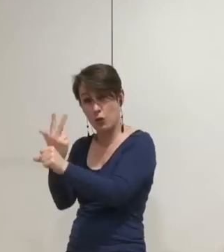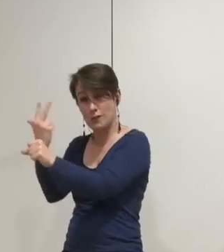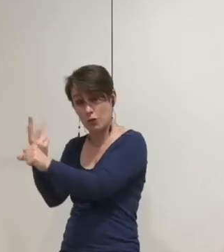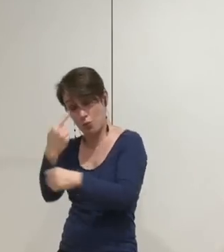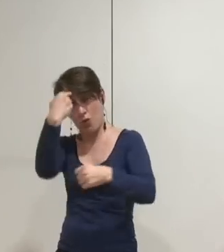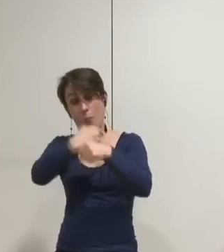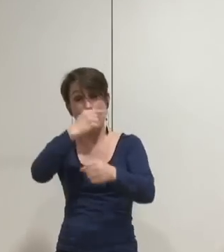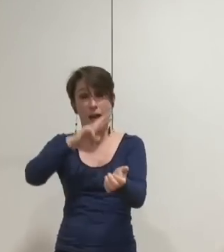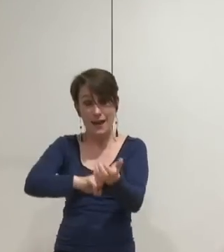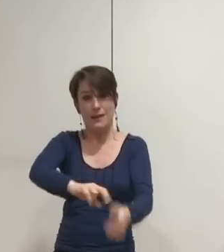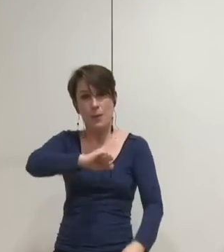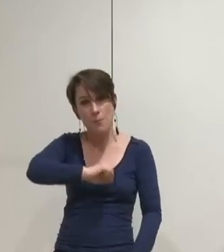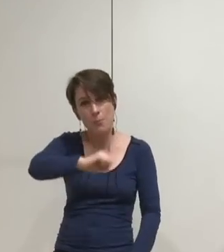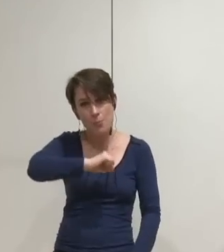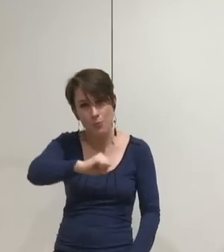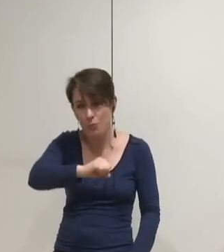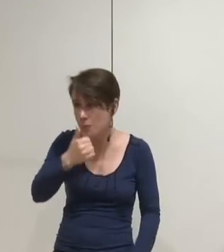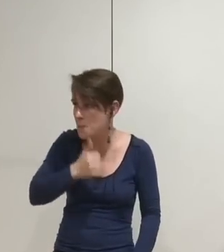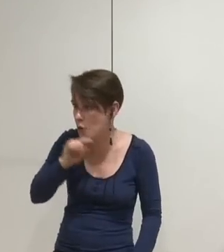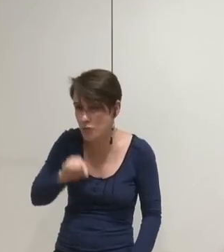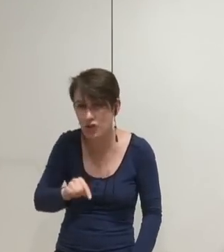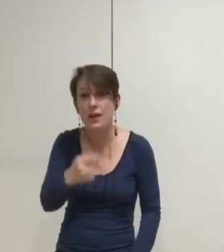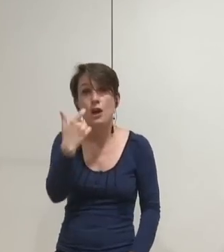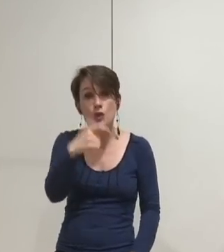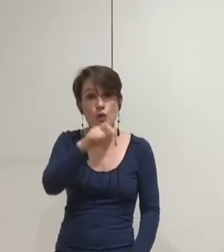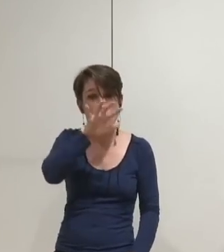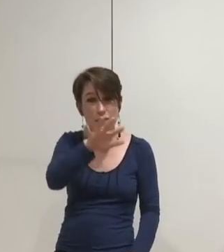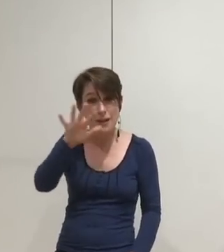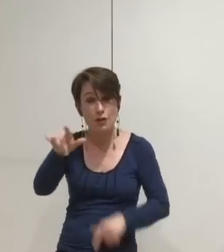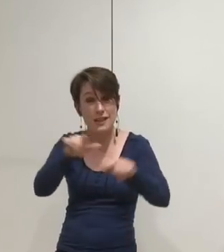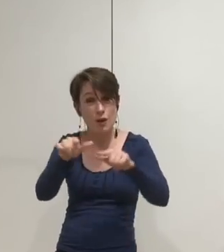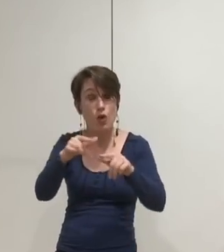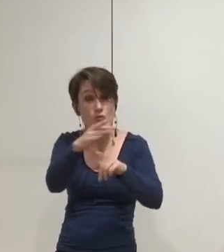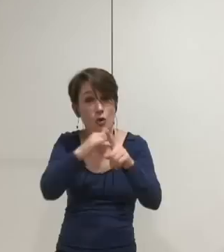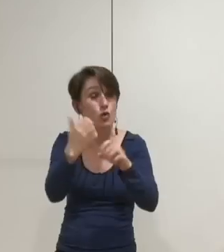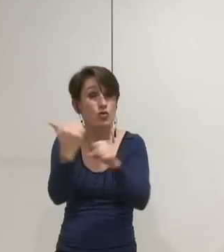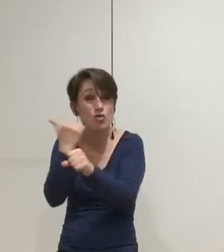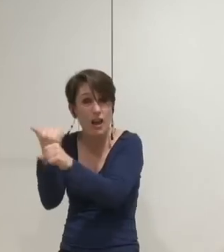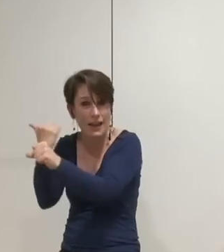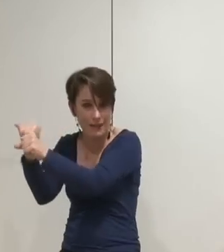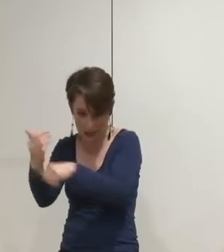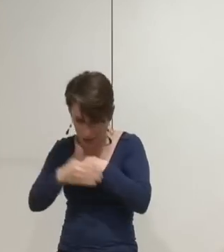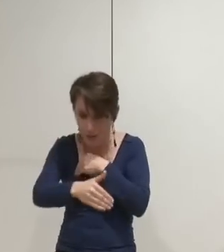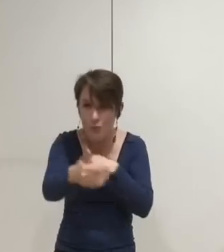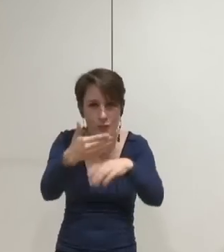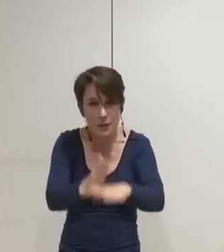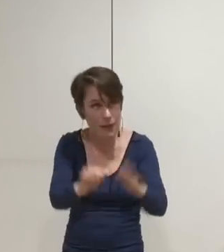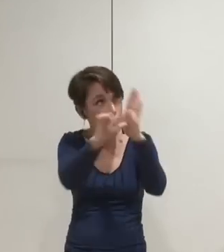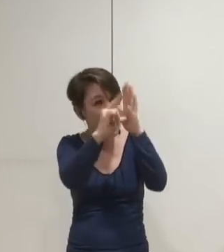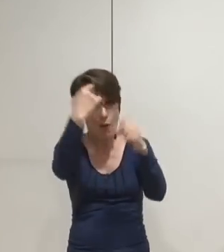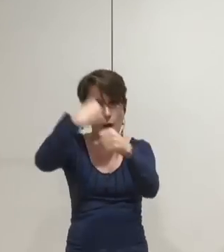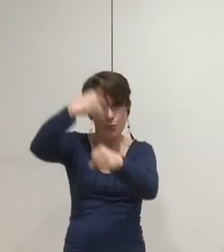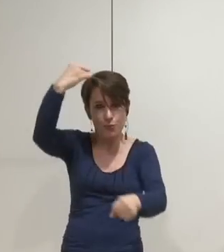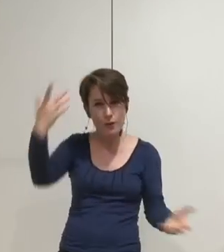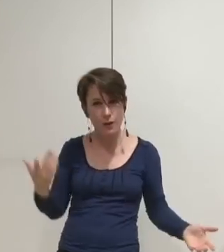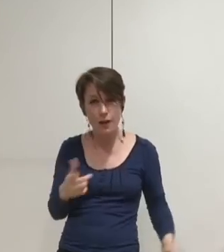l'obligation de produire en moyenne 255 logements sociaux par an pour cette période trienale 2014 à 2016 c'est